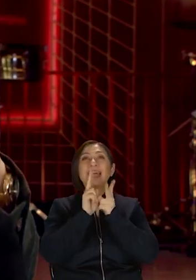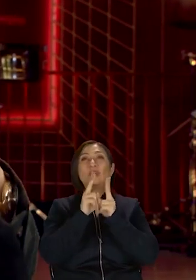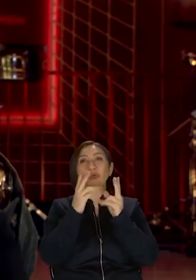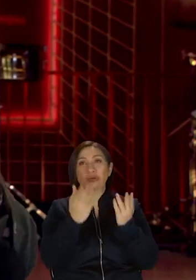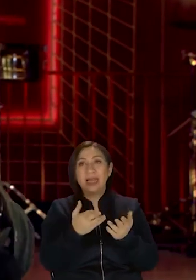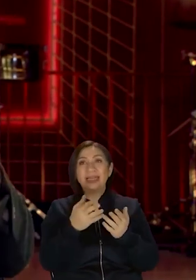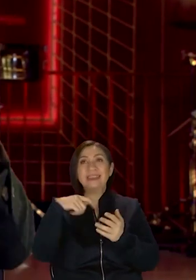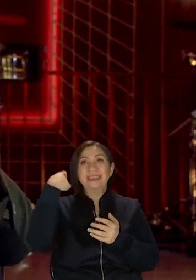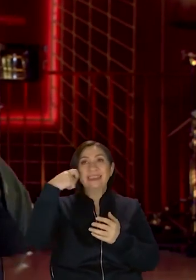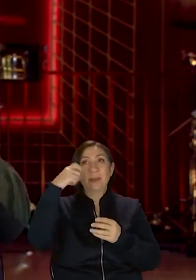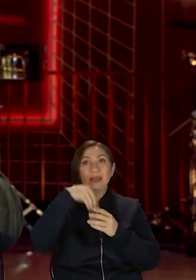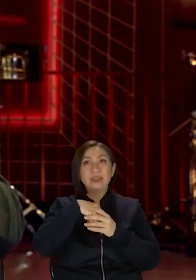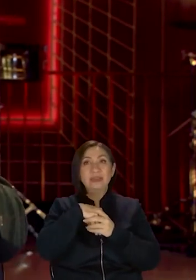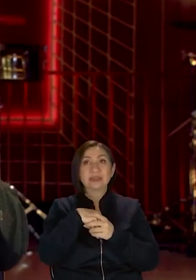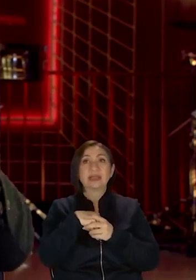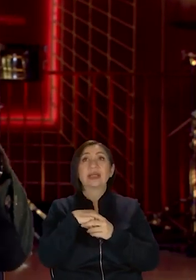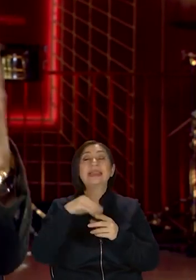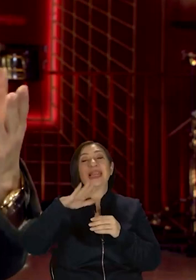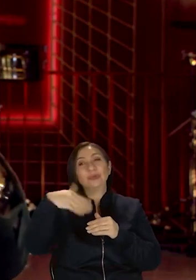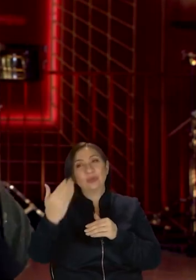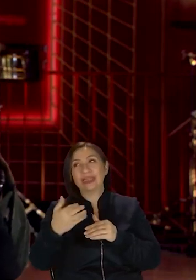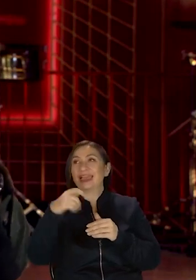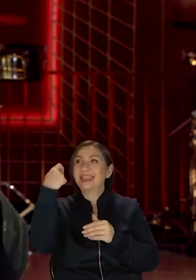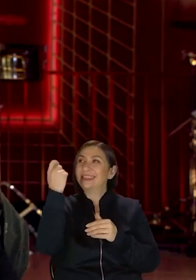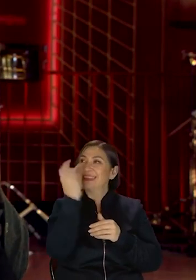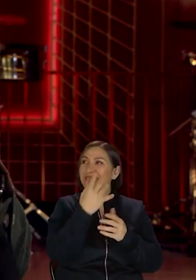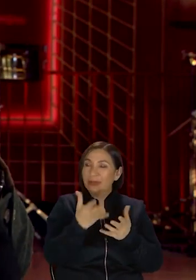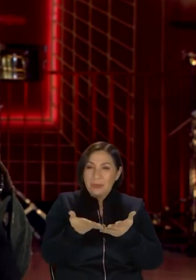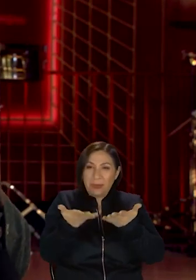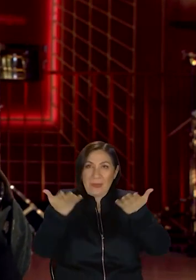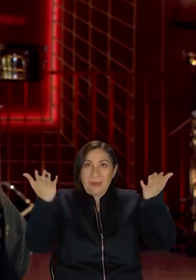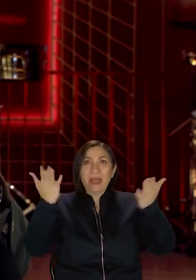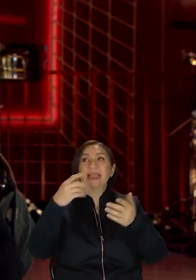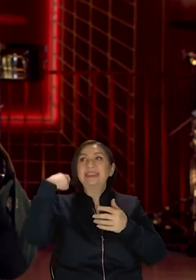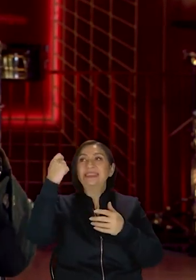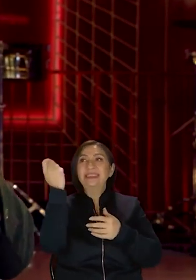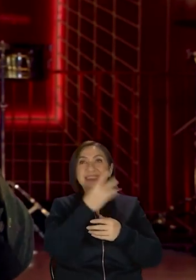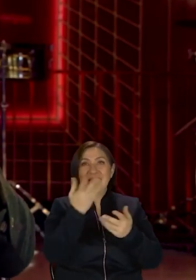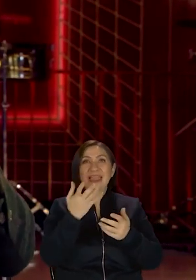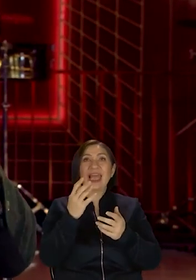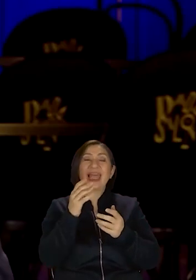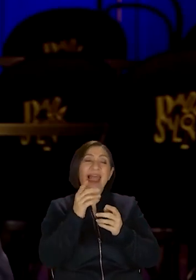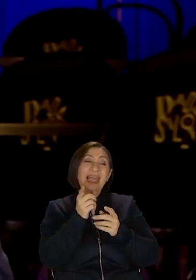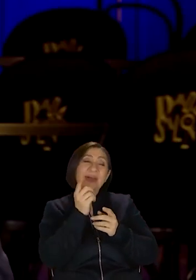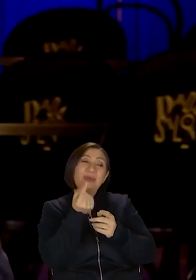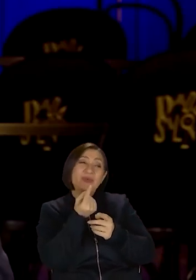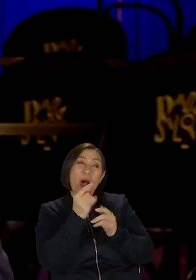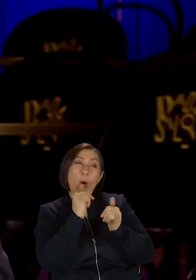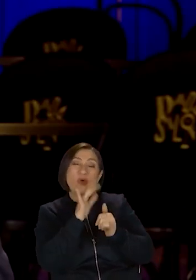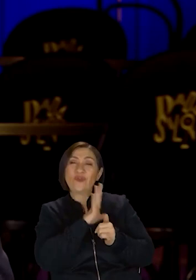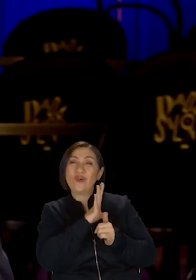Tiyatrocular işte sinemada ve daha sonrasında dizilerin çoğalmasıyla birlikte dizilerde yan rollerde